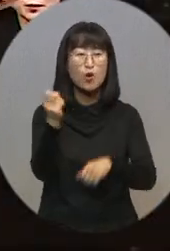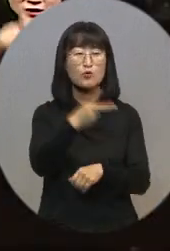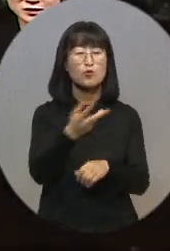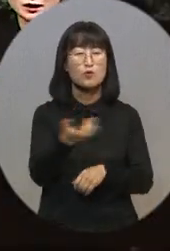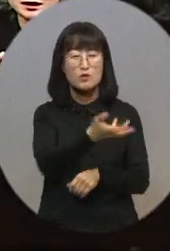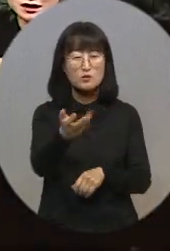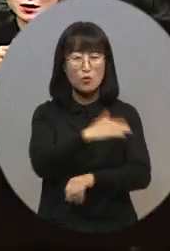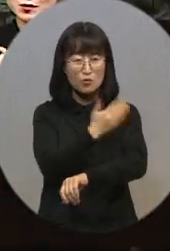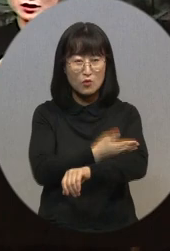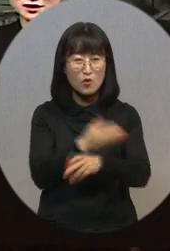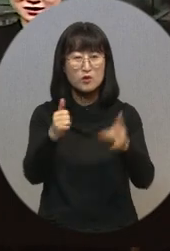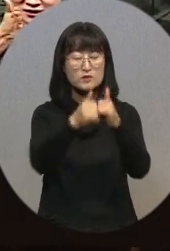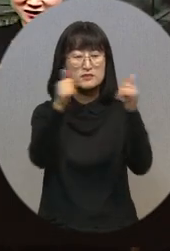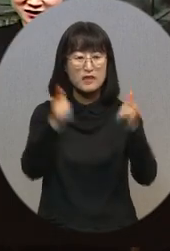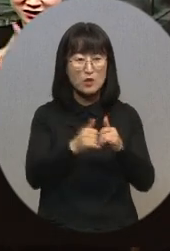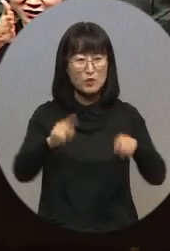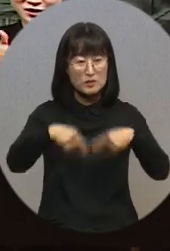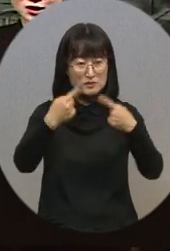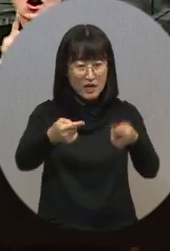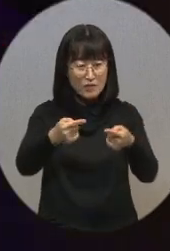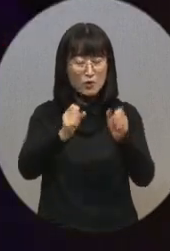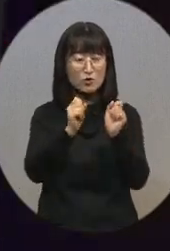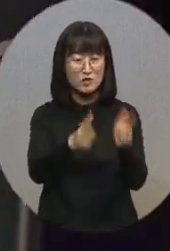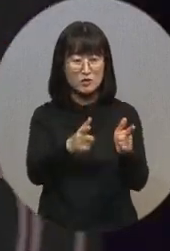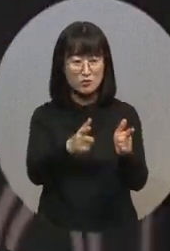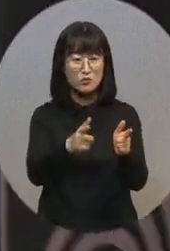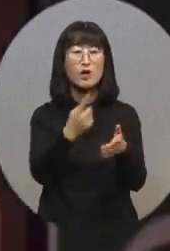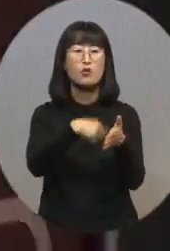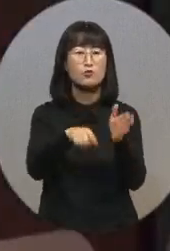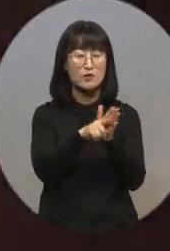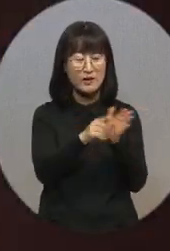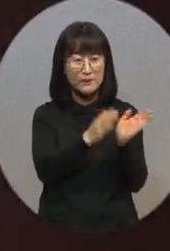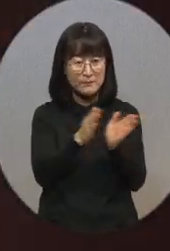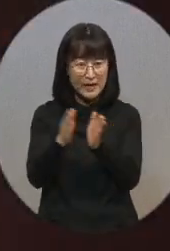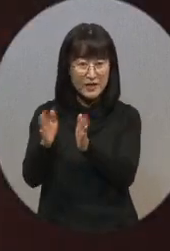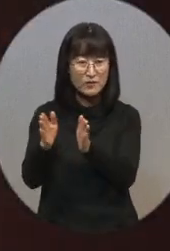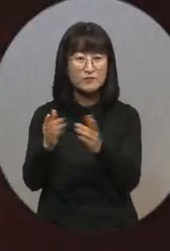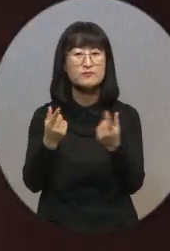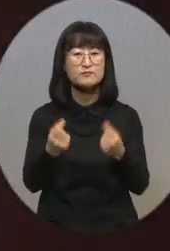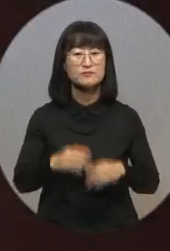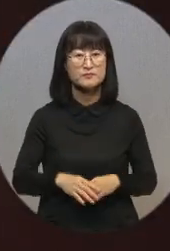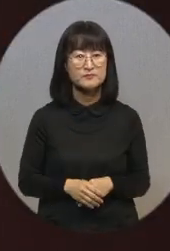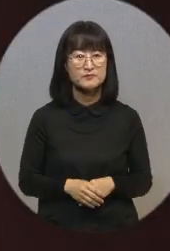사회 참여 기회를 확대해 편의 증진을 위한 토대를 마련하기 위한 날입니다.